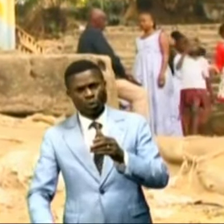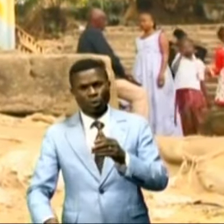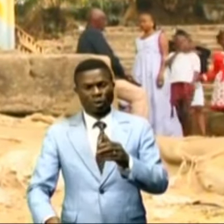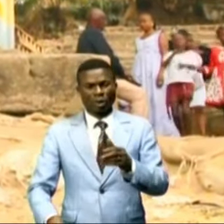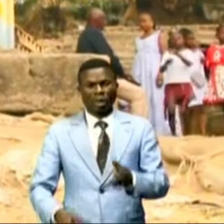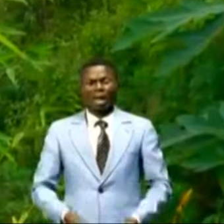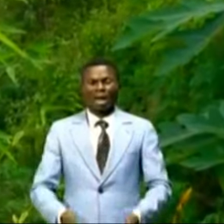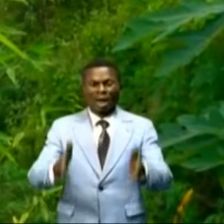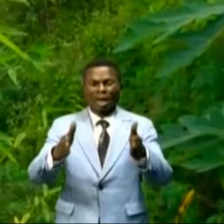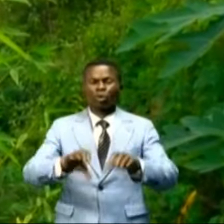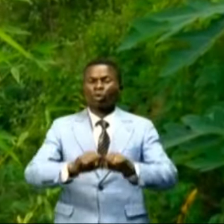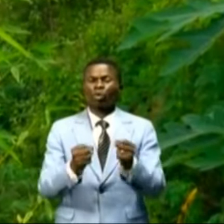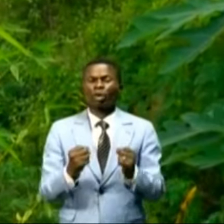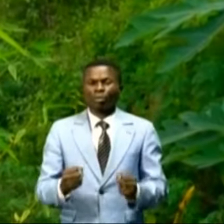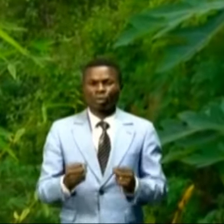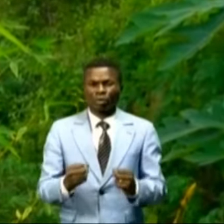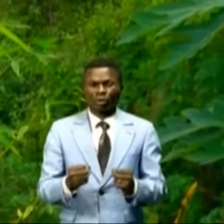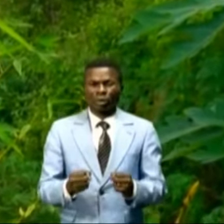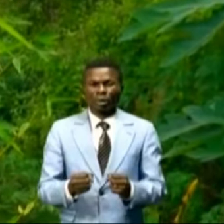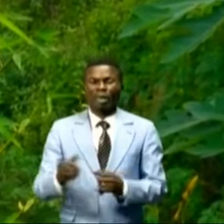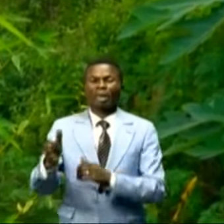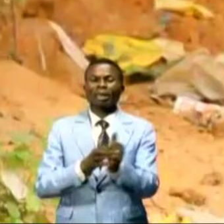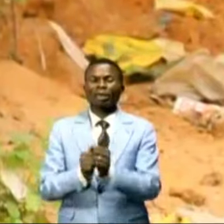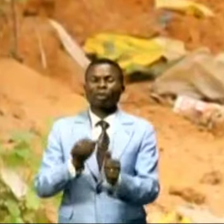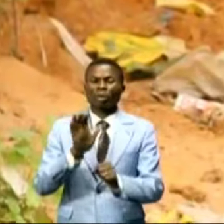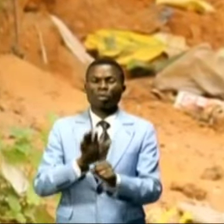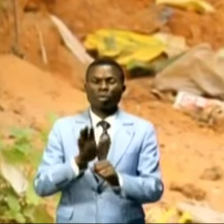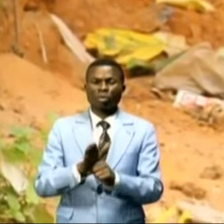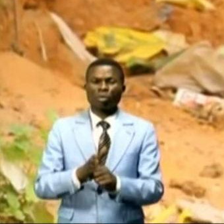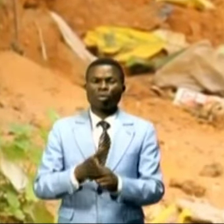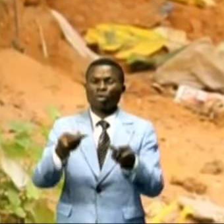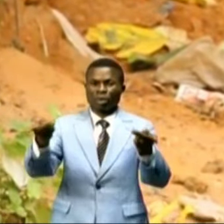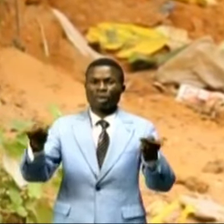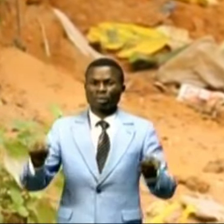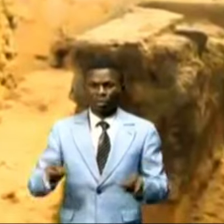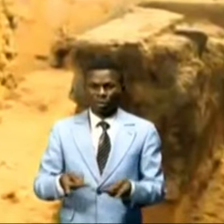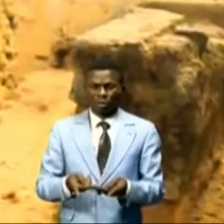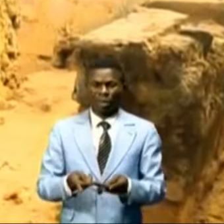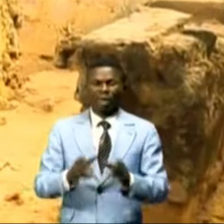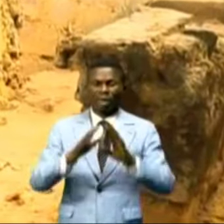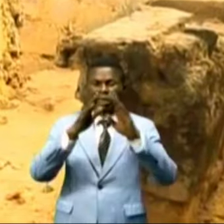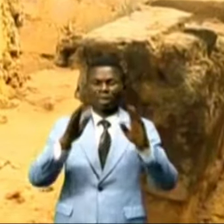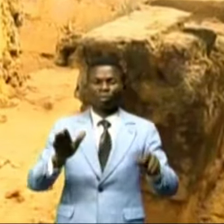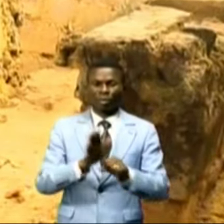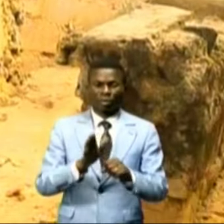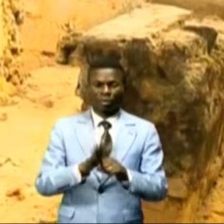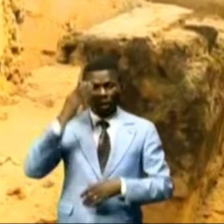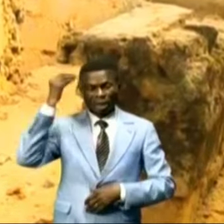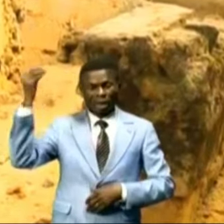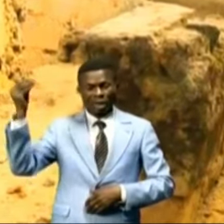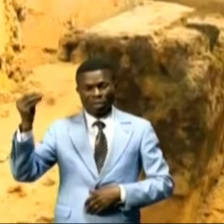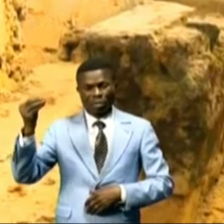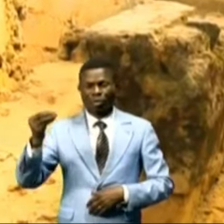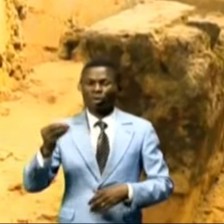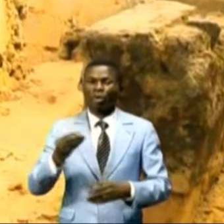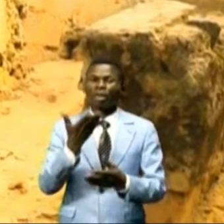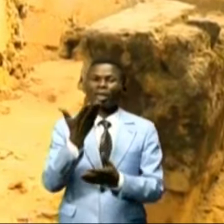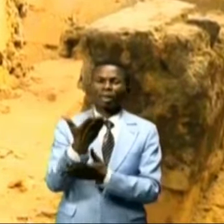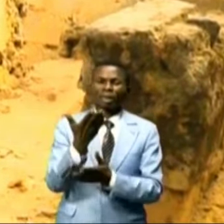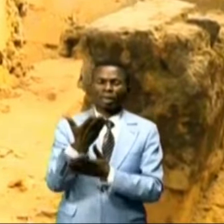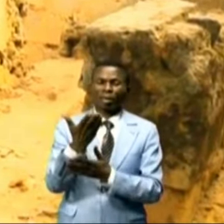cette érosion qui a englouti une partie des terrains et les murs. Leur espoir et force reposent en